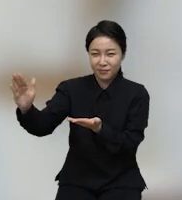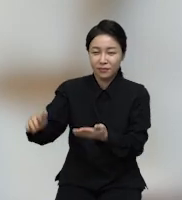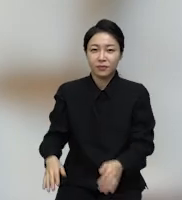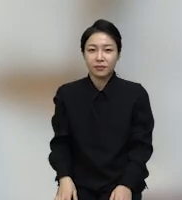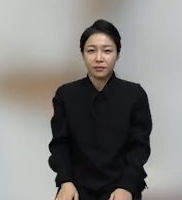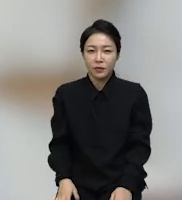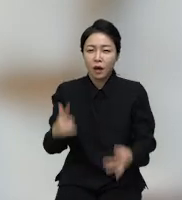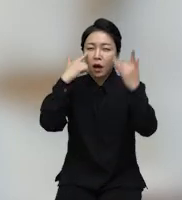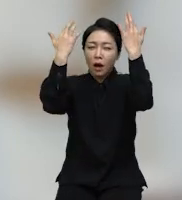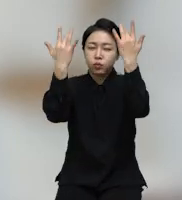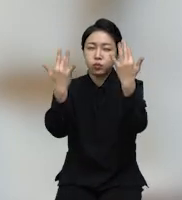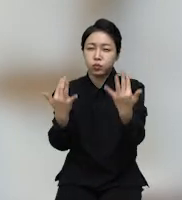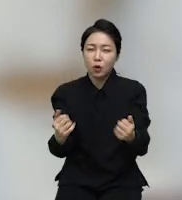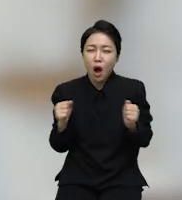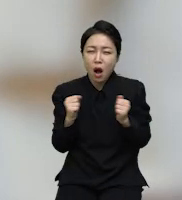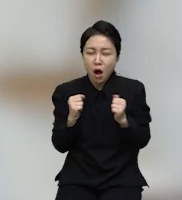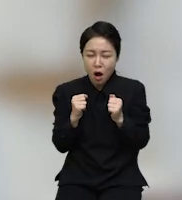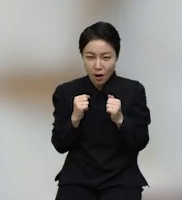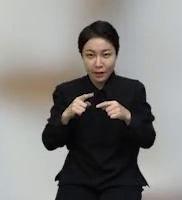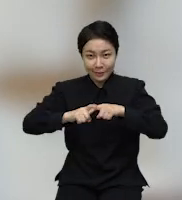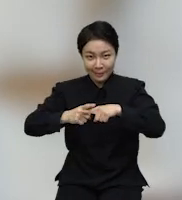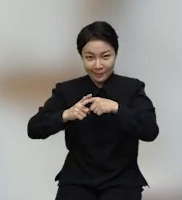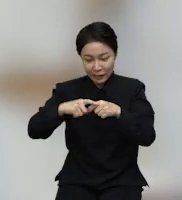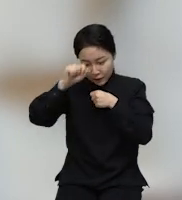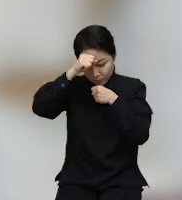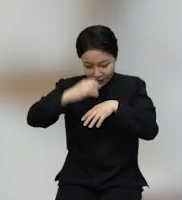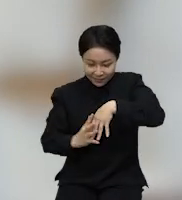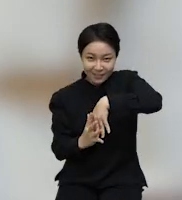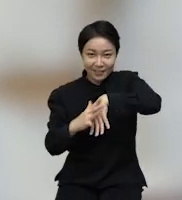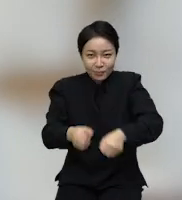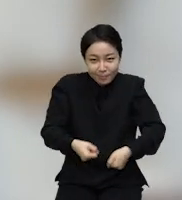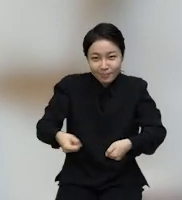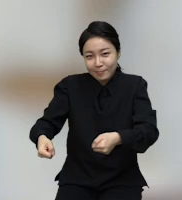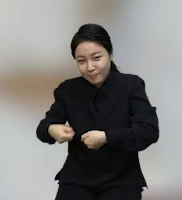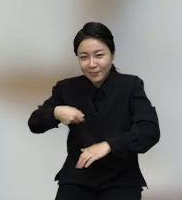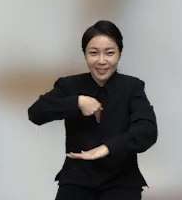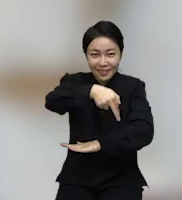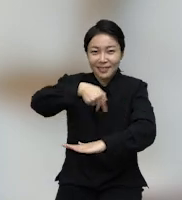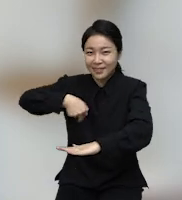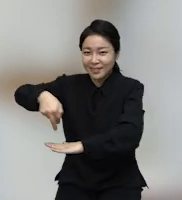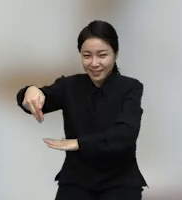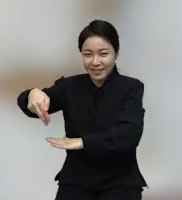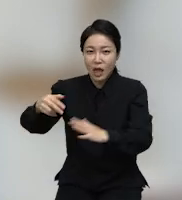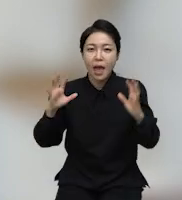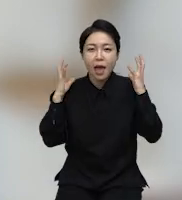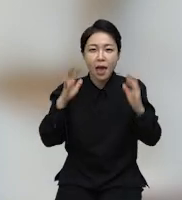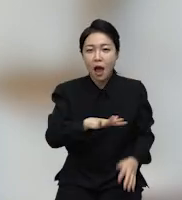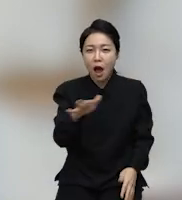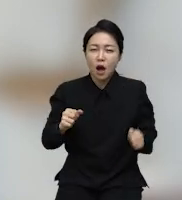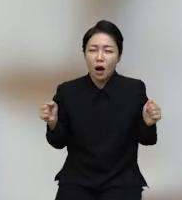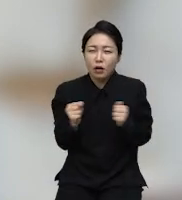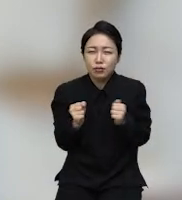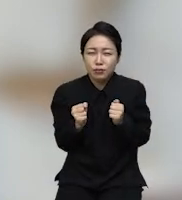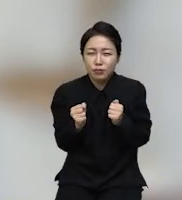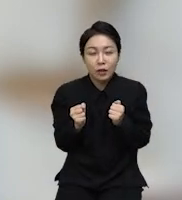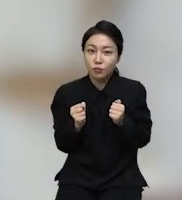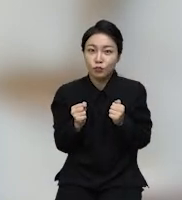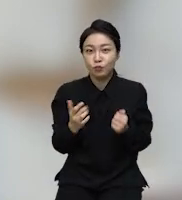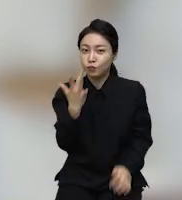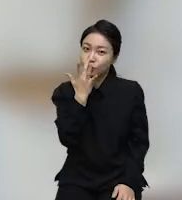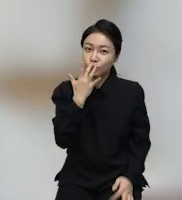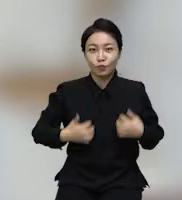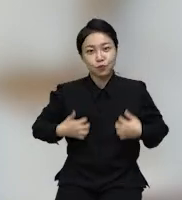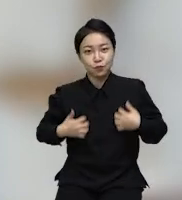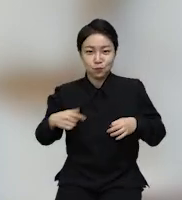눈이 많은 겨울엔 지프로 만든 설화를 신고 눈 속을 걸어 다녔습니다. 어린 아이들은 추운 날씨에 움츠러